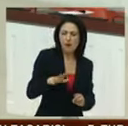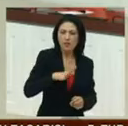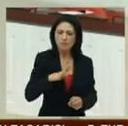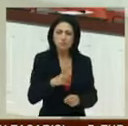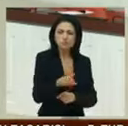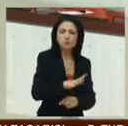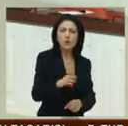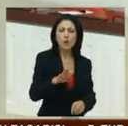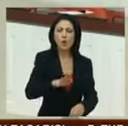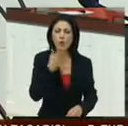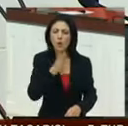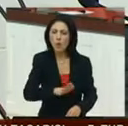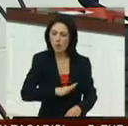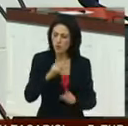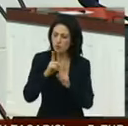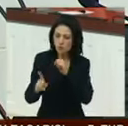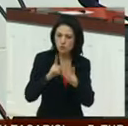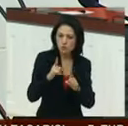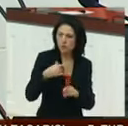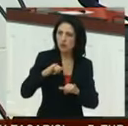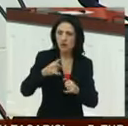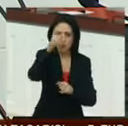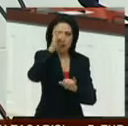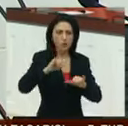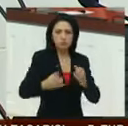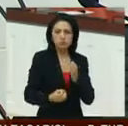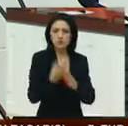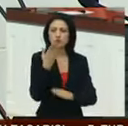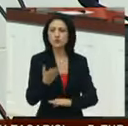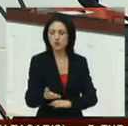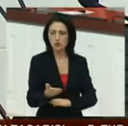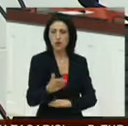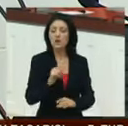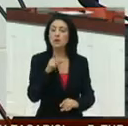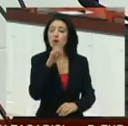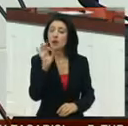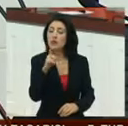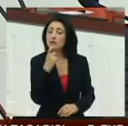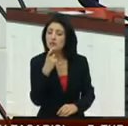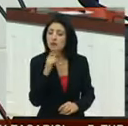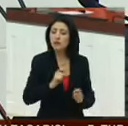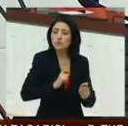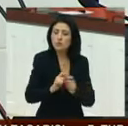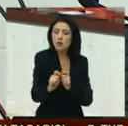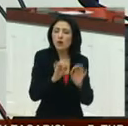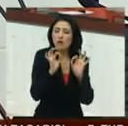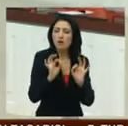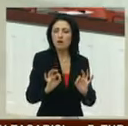öğrenci susturmasının barut fıçısına çevirdiği bir ülkede yaşıyoruz. Yarım yüzyıldır aynı sorunlarla boğuşan bir